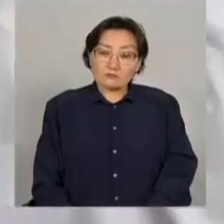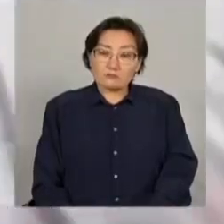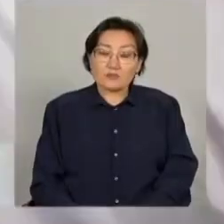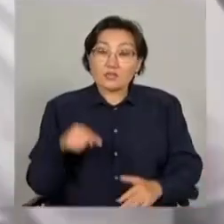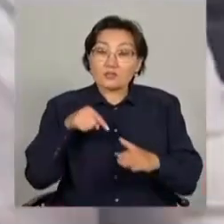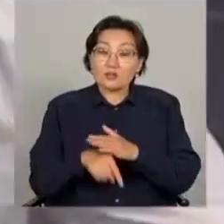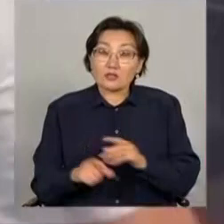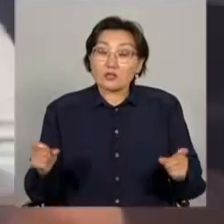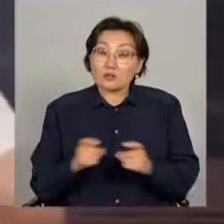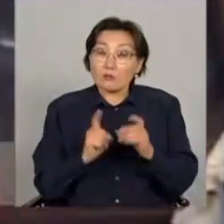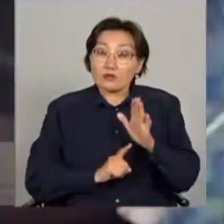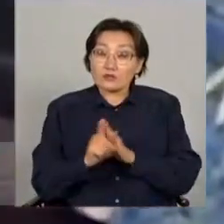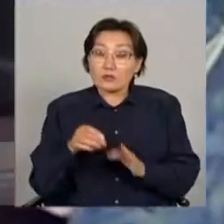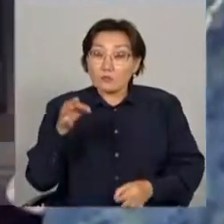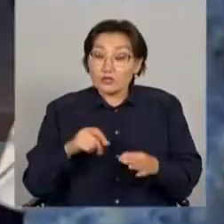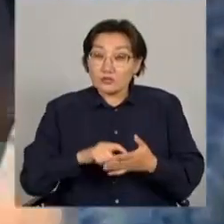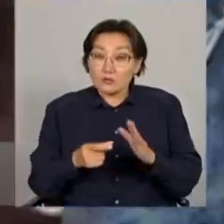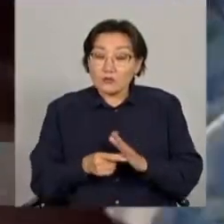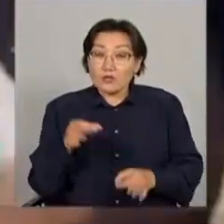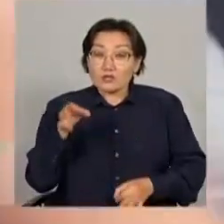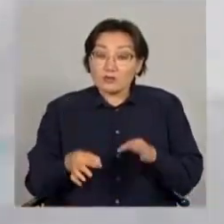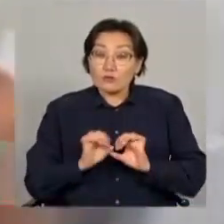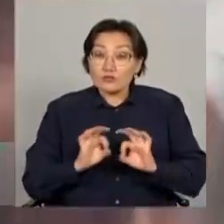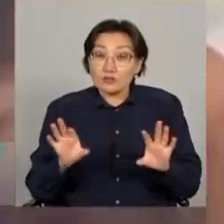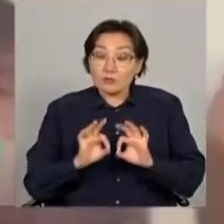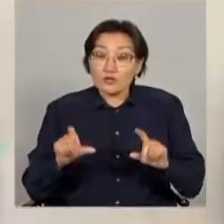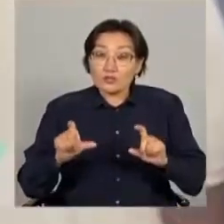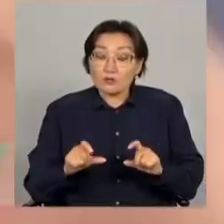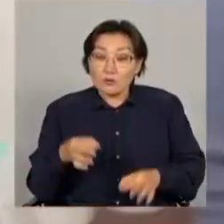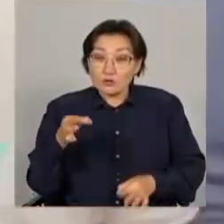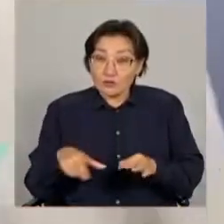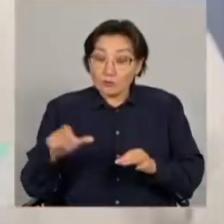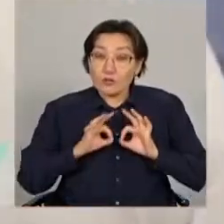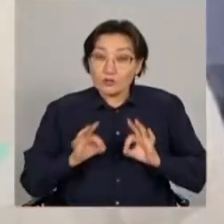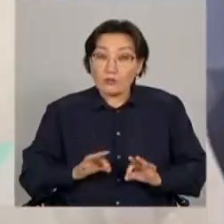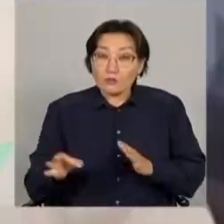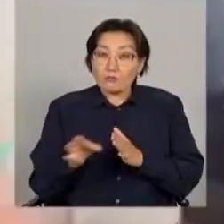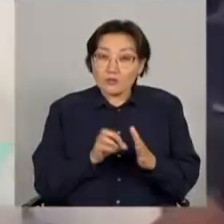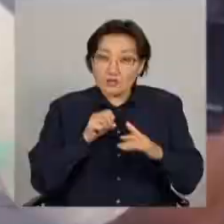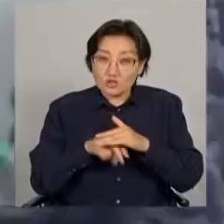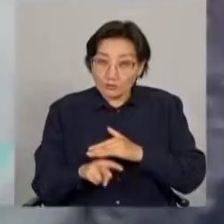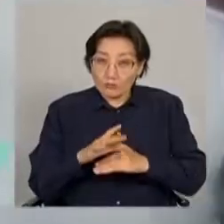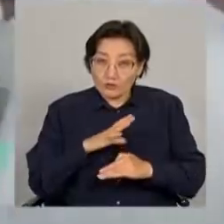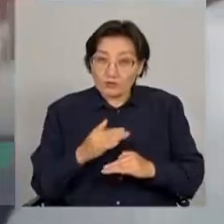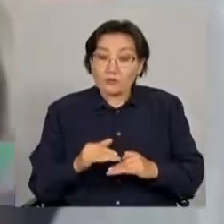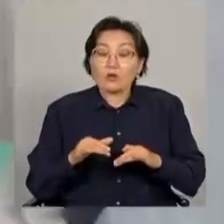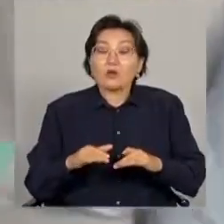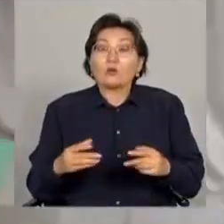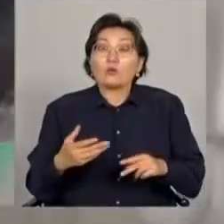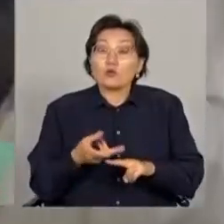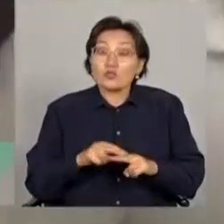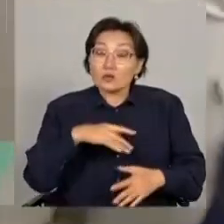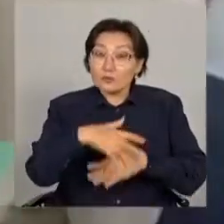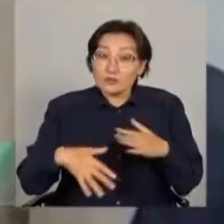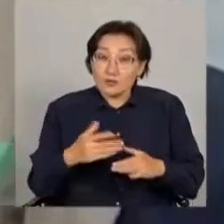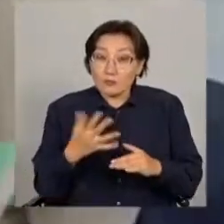Іште айғай бастала салысымен сот залынан үкімді түсіндіруге отырған судья мен прокурор бірден қашып кетті. Орын алған жаппай